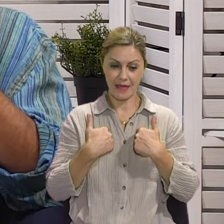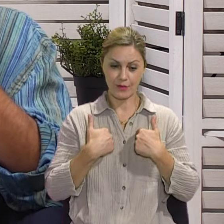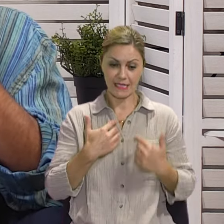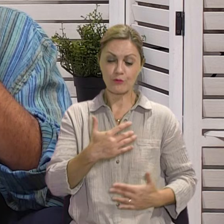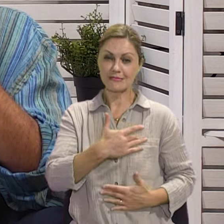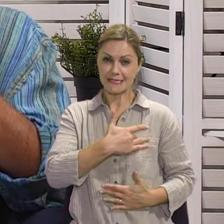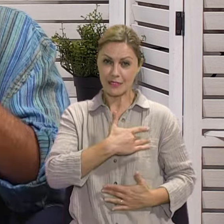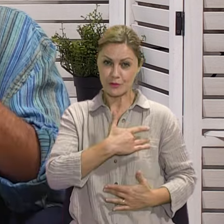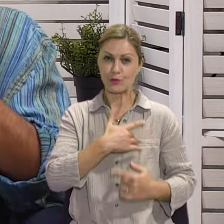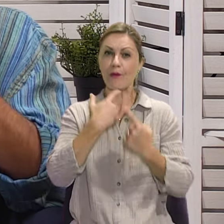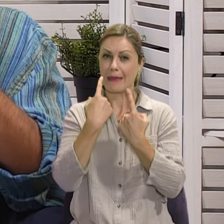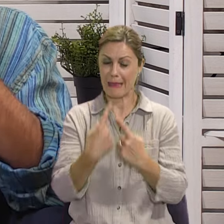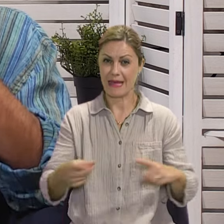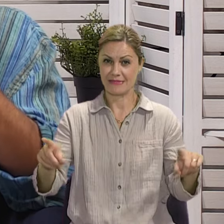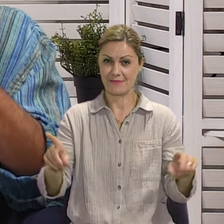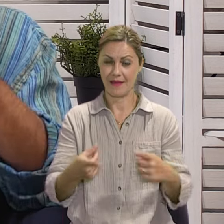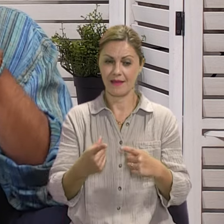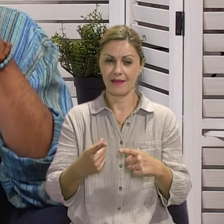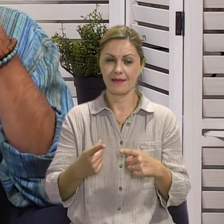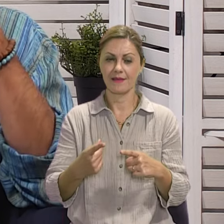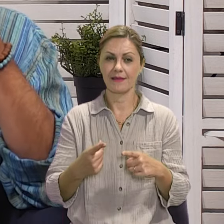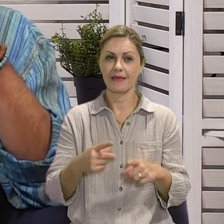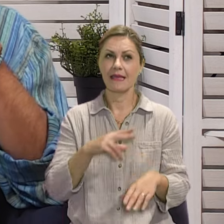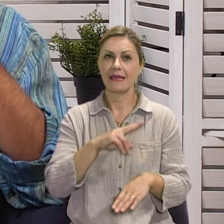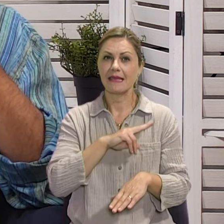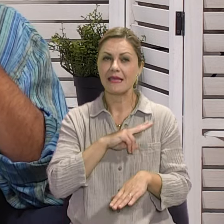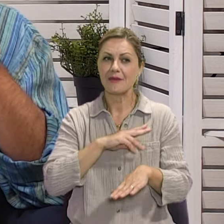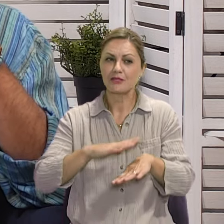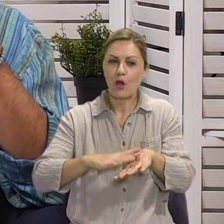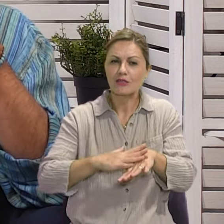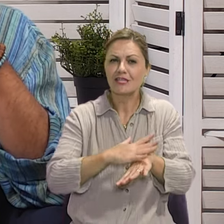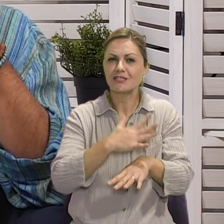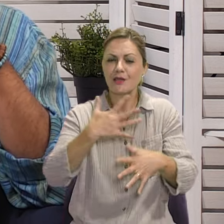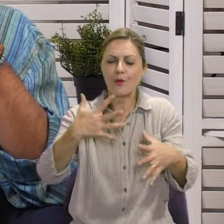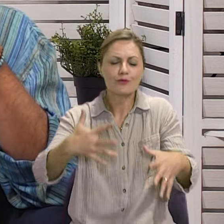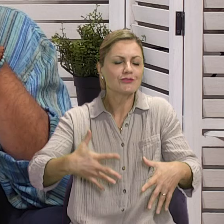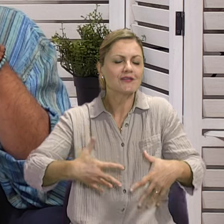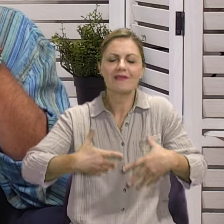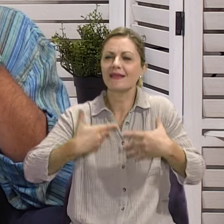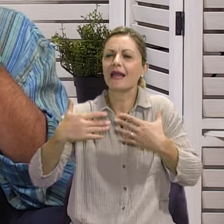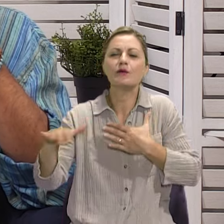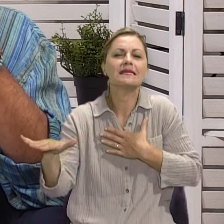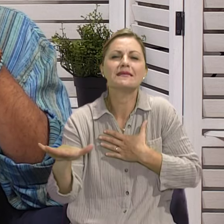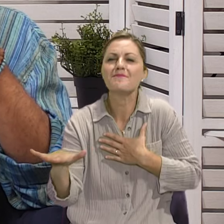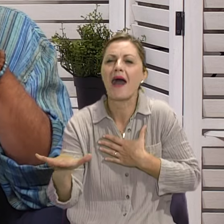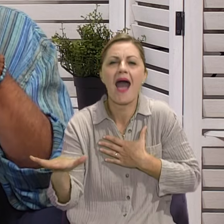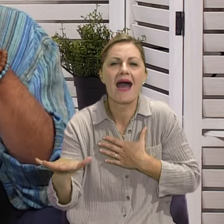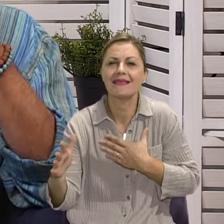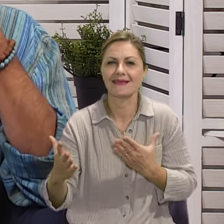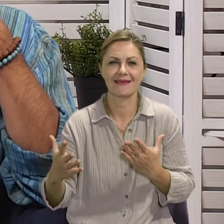glazbenik, pa uvijek imate isti osjećaj onoga oduševljenja dječjeg sa početka